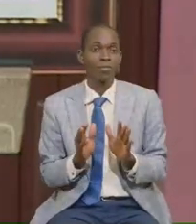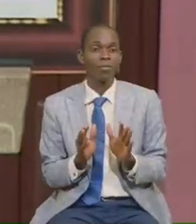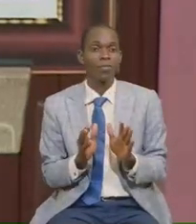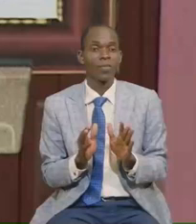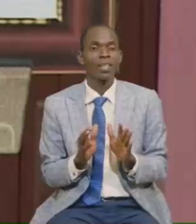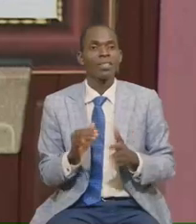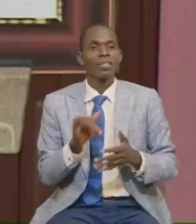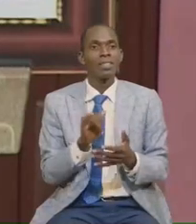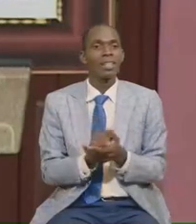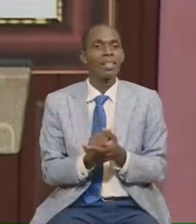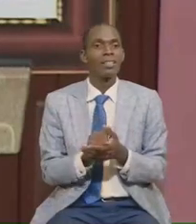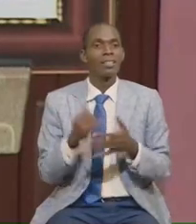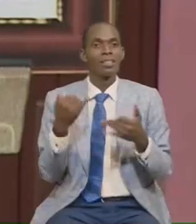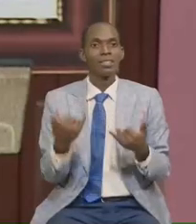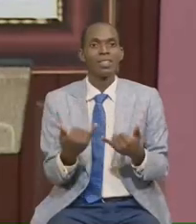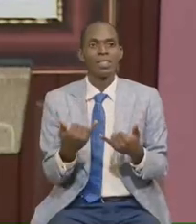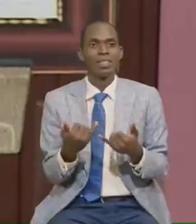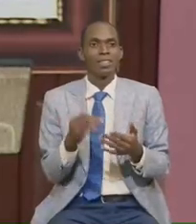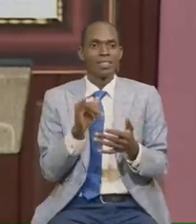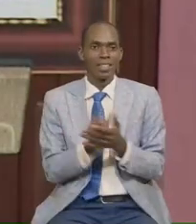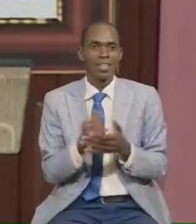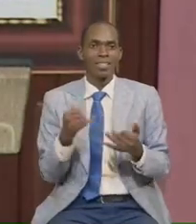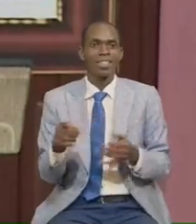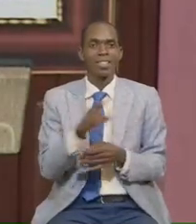les exhortons par le Seigneur Jésus-Christ